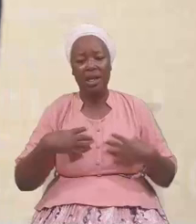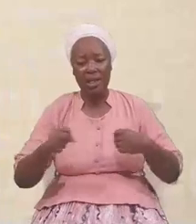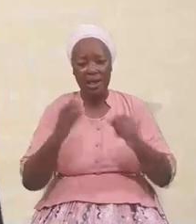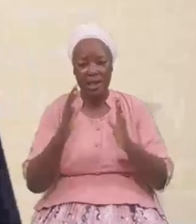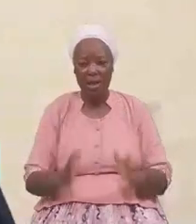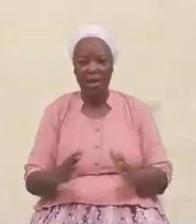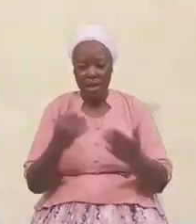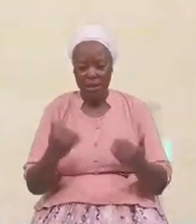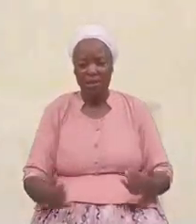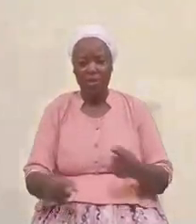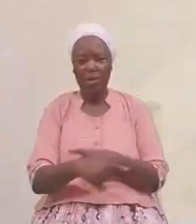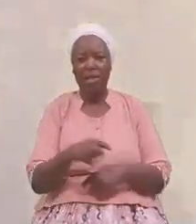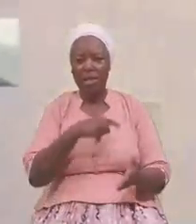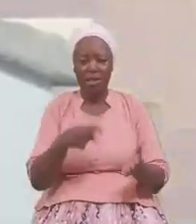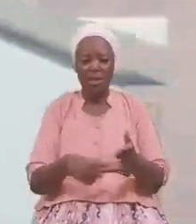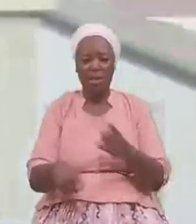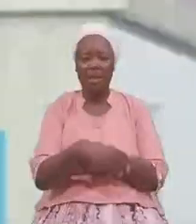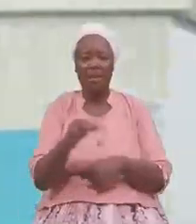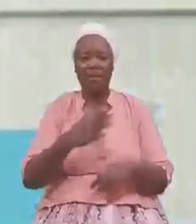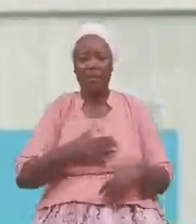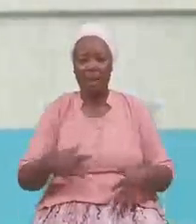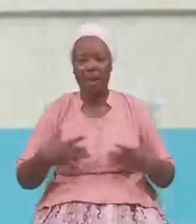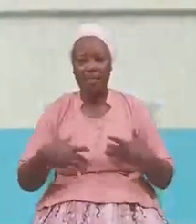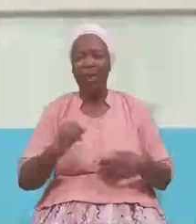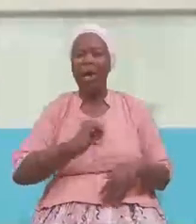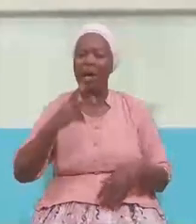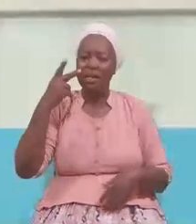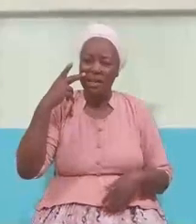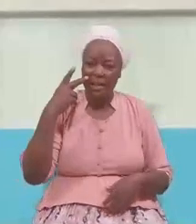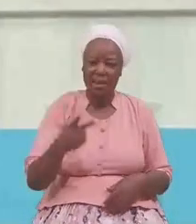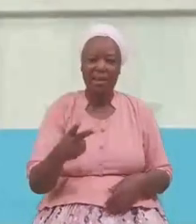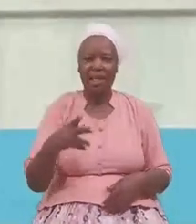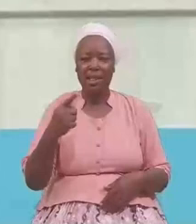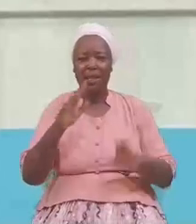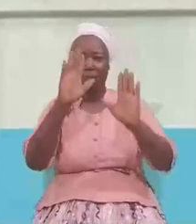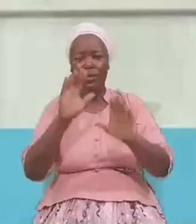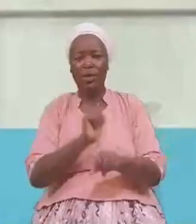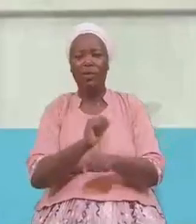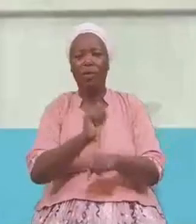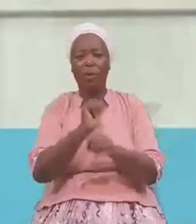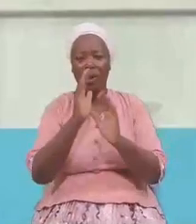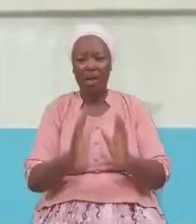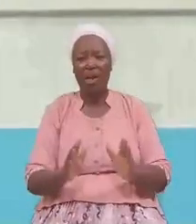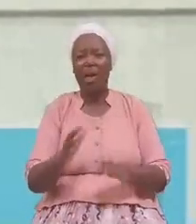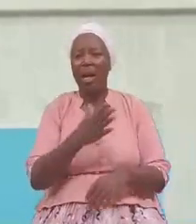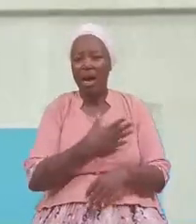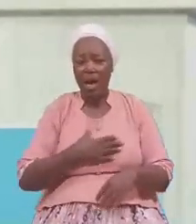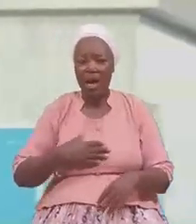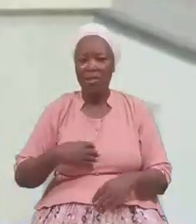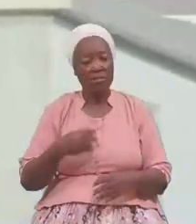ce jour de ma vie, je vois celui qui accomplit des miracles. Même